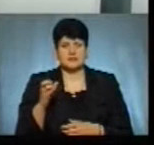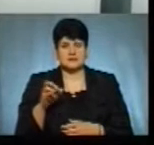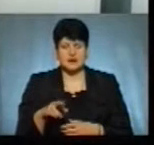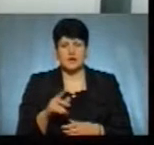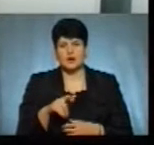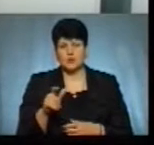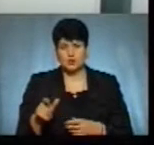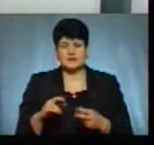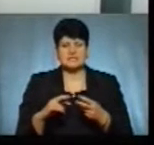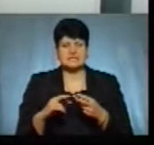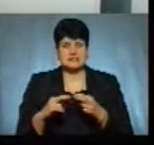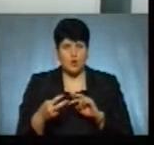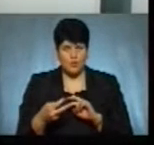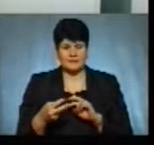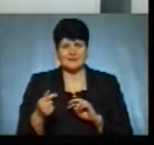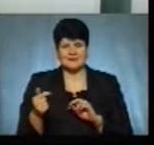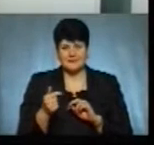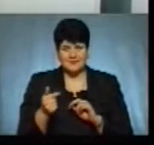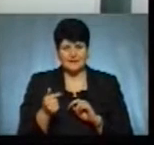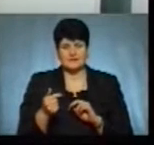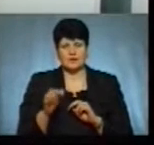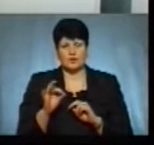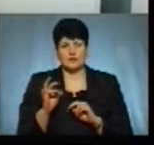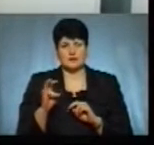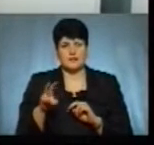обмін гривні на іноземну валюту в онлайн